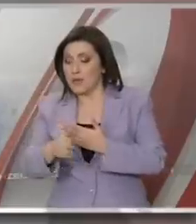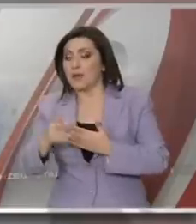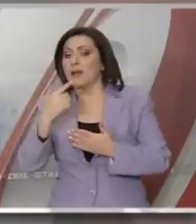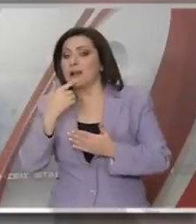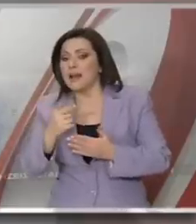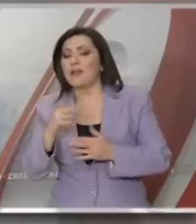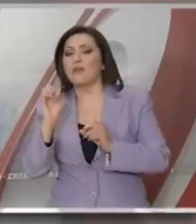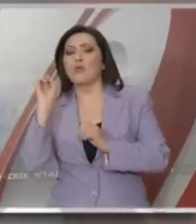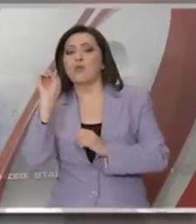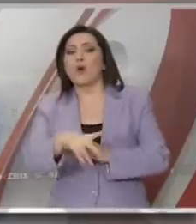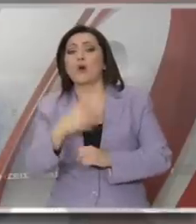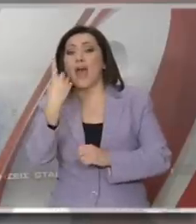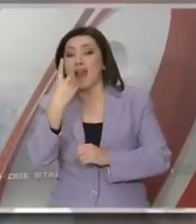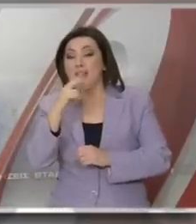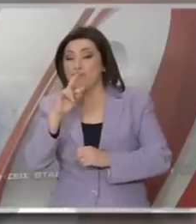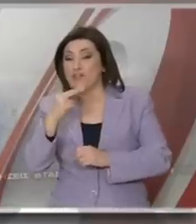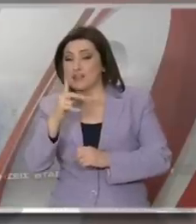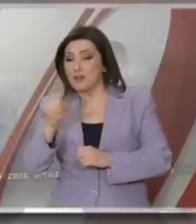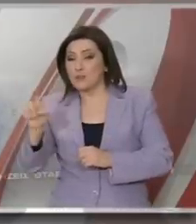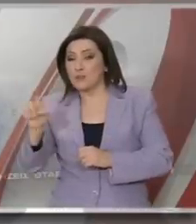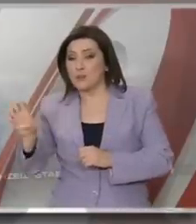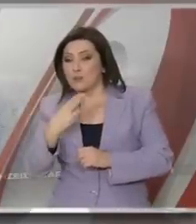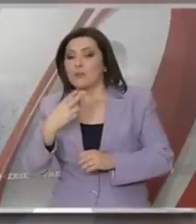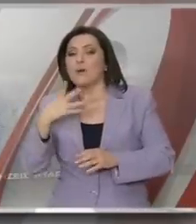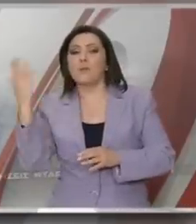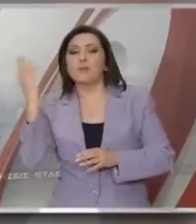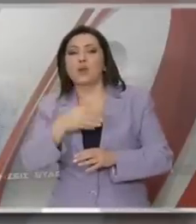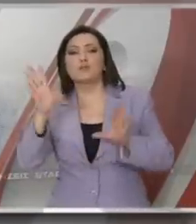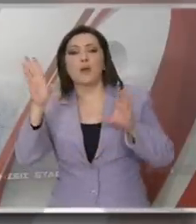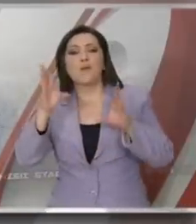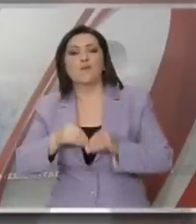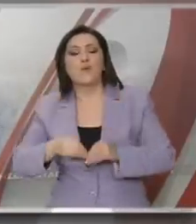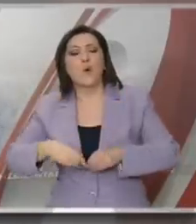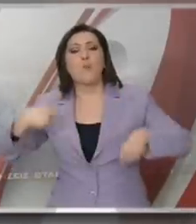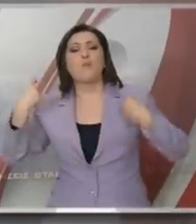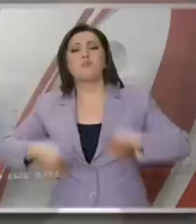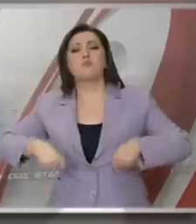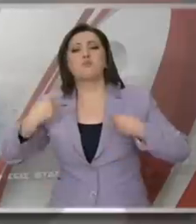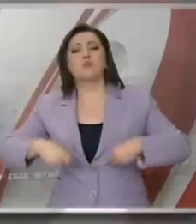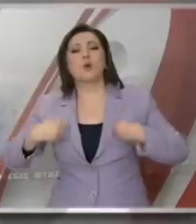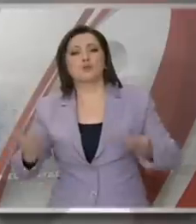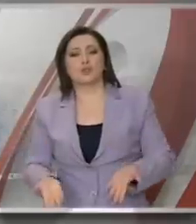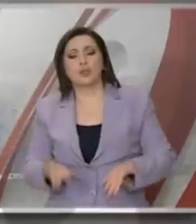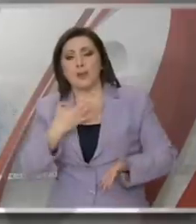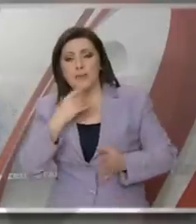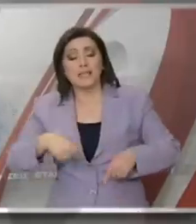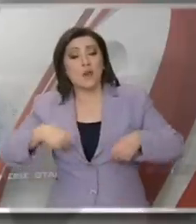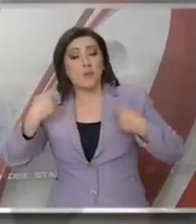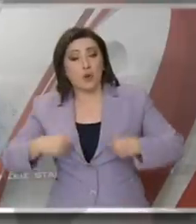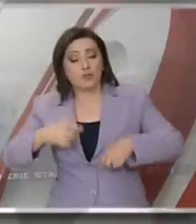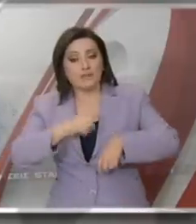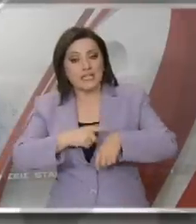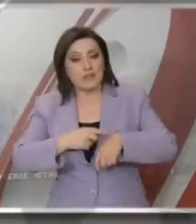ένα δις ε πρόστιμα σε εταιρείες των ομίλων ελάτης και βαρδινογιάννη αυτή η ιστορία με τους ισχυρούς που μέσα στην κρίση έχουν βγάλει ακόμα